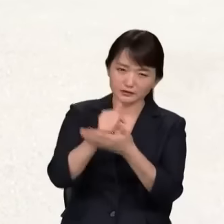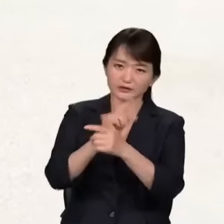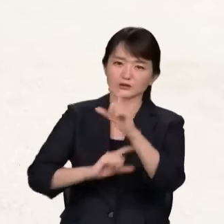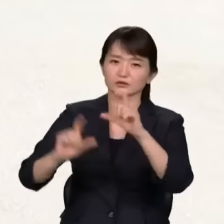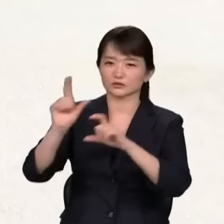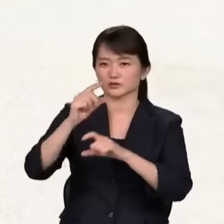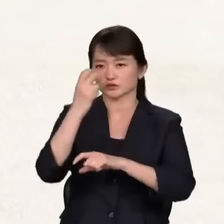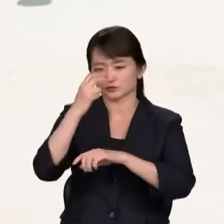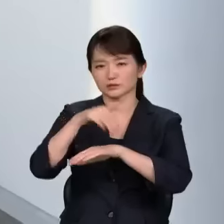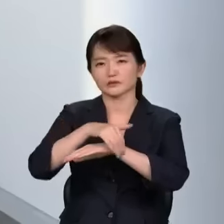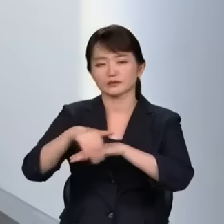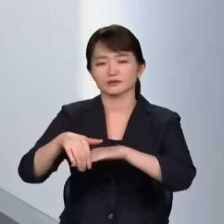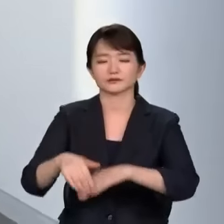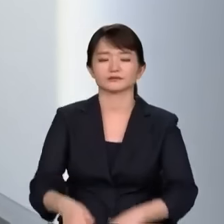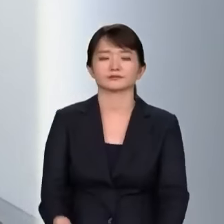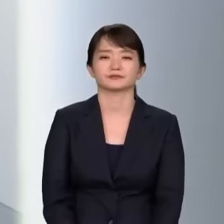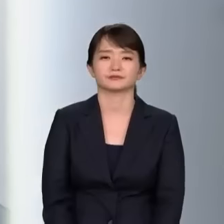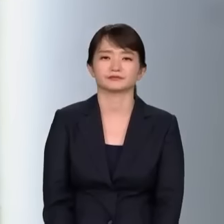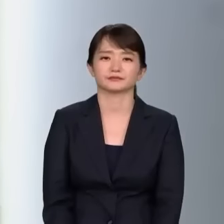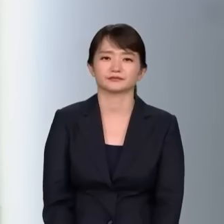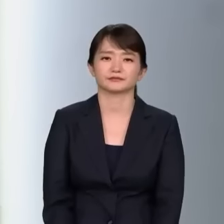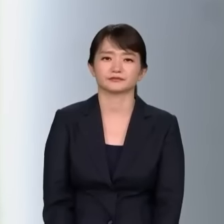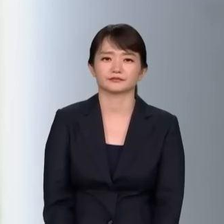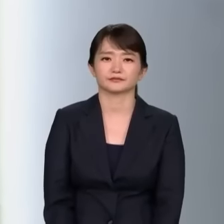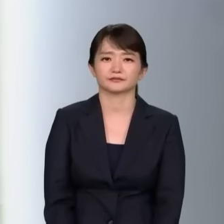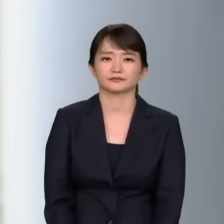수사할 예정입니다. JTBC 이희령입니다.